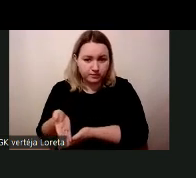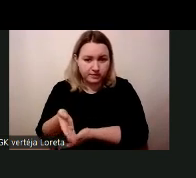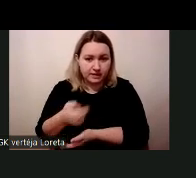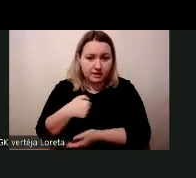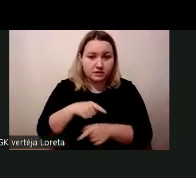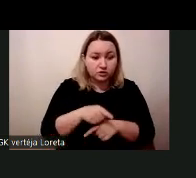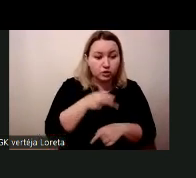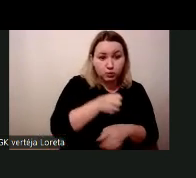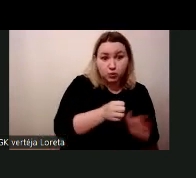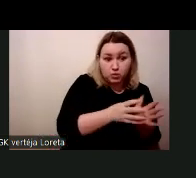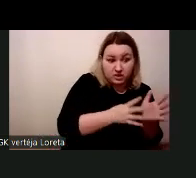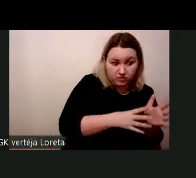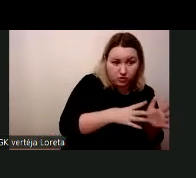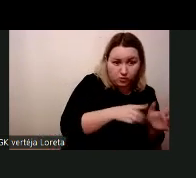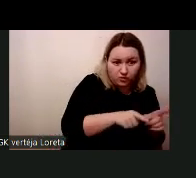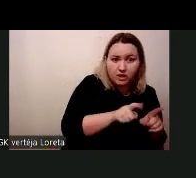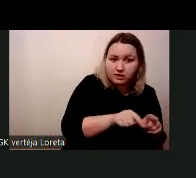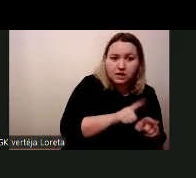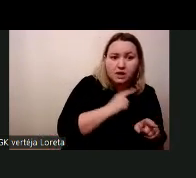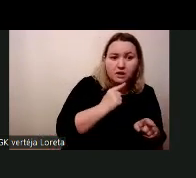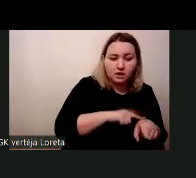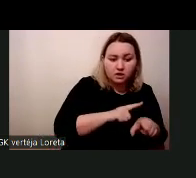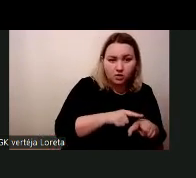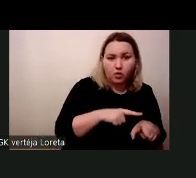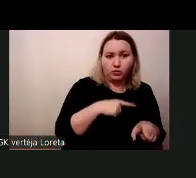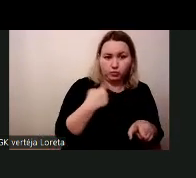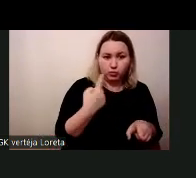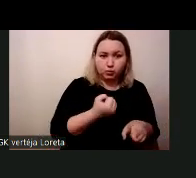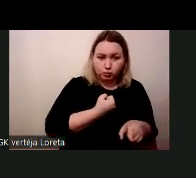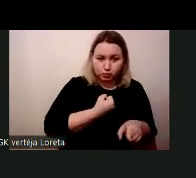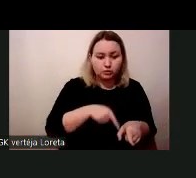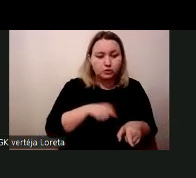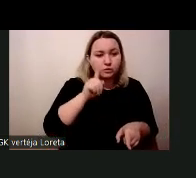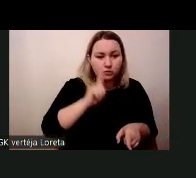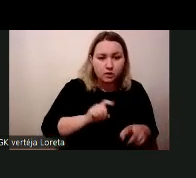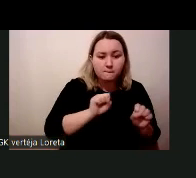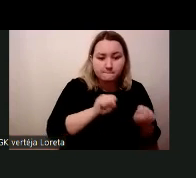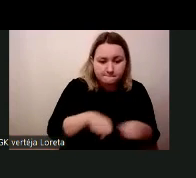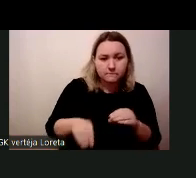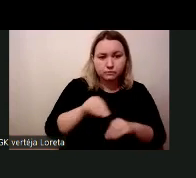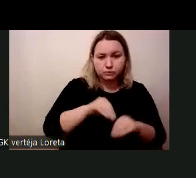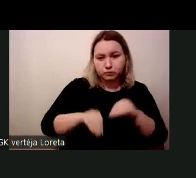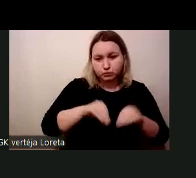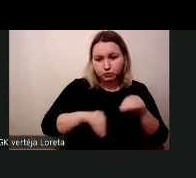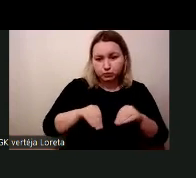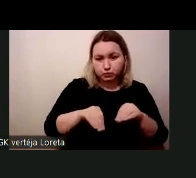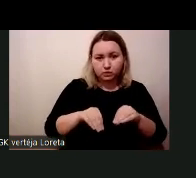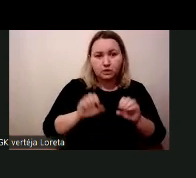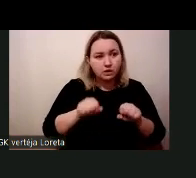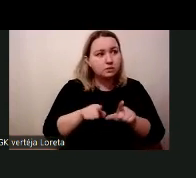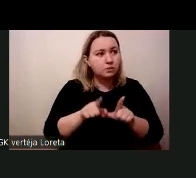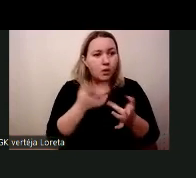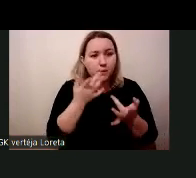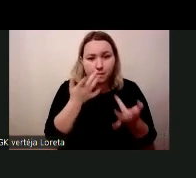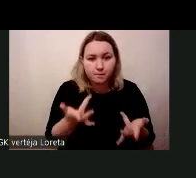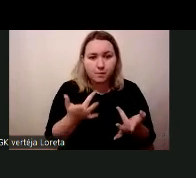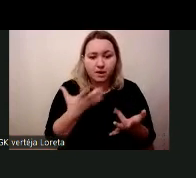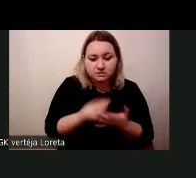yra didelis laiko tarpas, taigi mes norime sukurti galimybės, rodyti